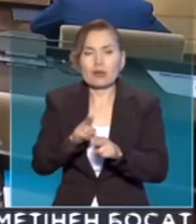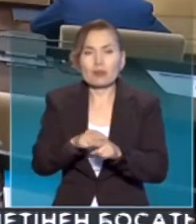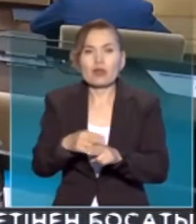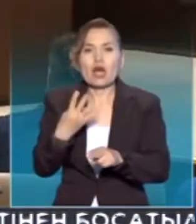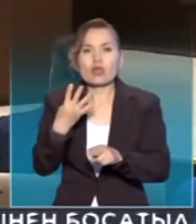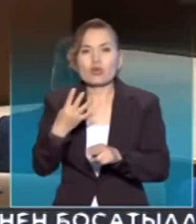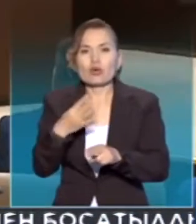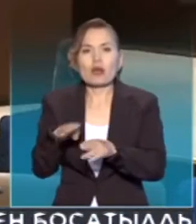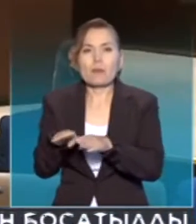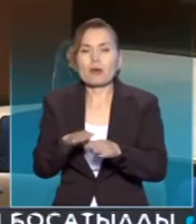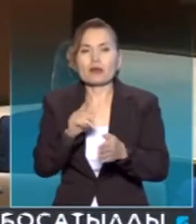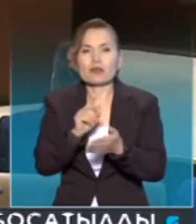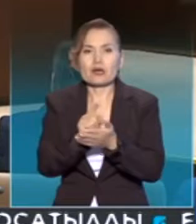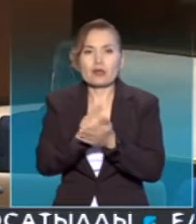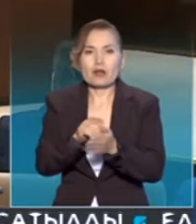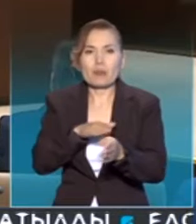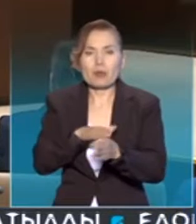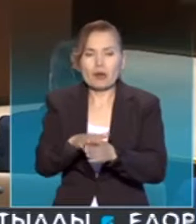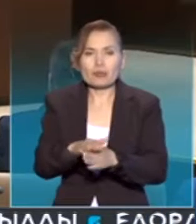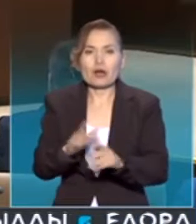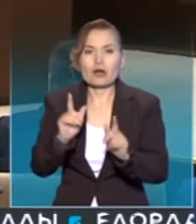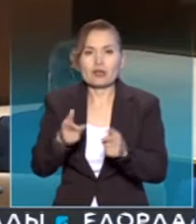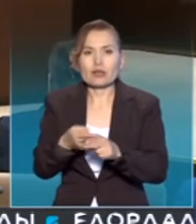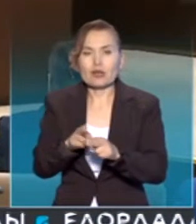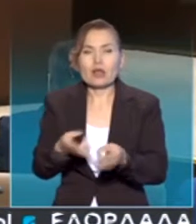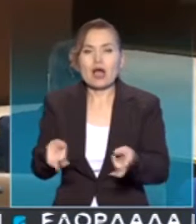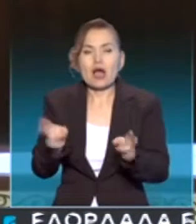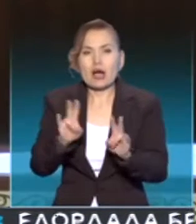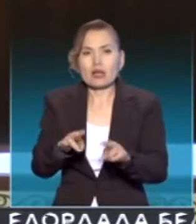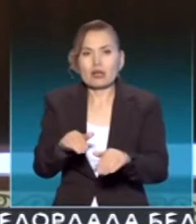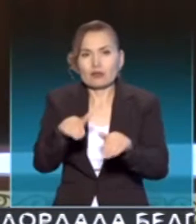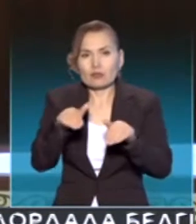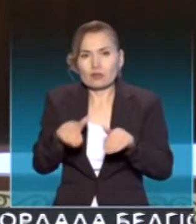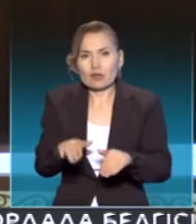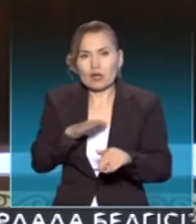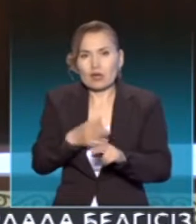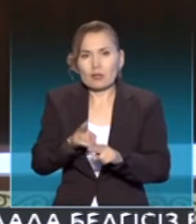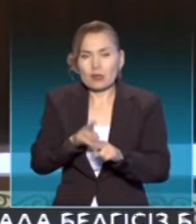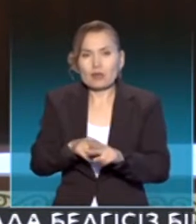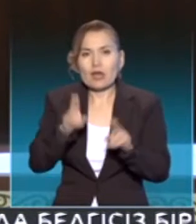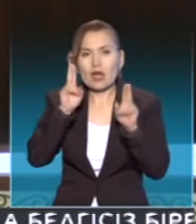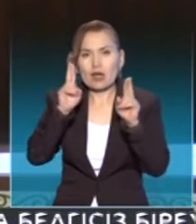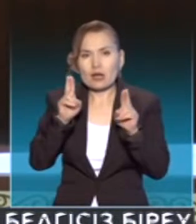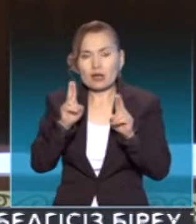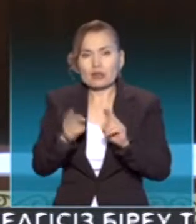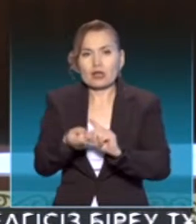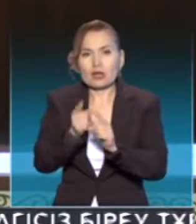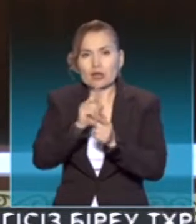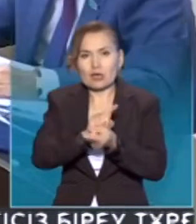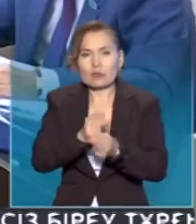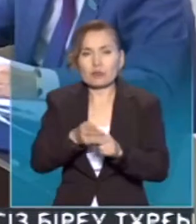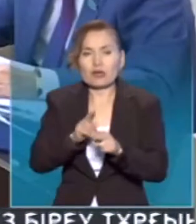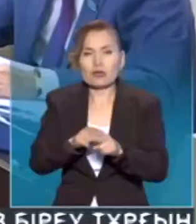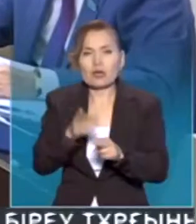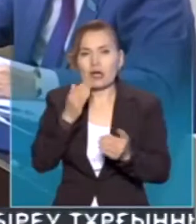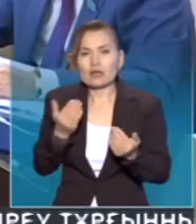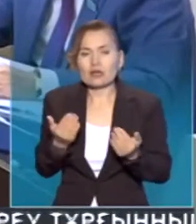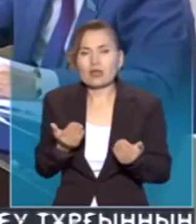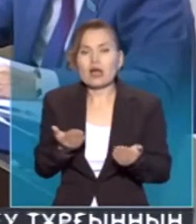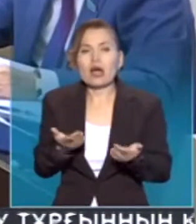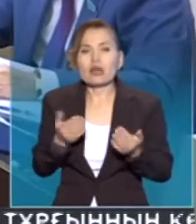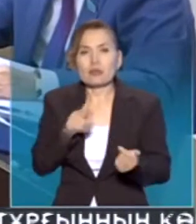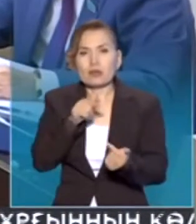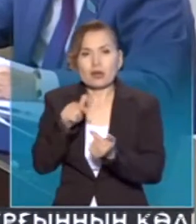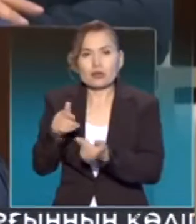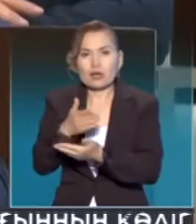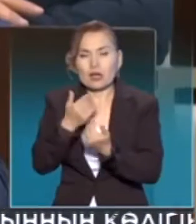4-і бірыңғай салық саясатын жүргізуді құптаса, қалғаны қалыс қалған. Оның үстіне ережелер де ескірген. Заман талабына сай емес,